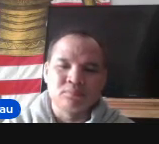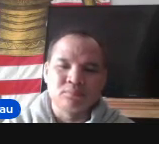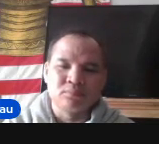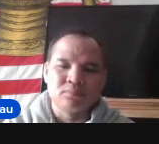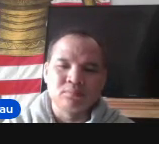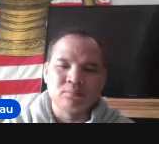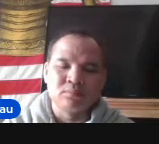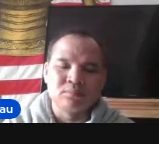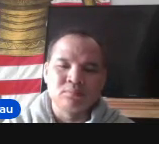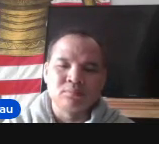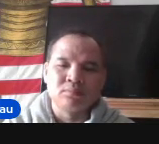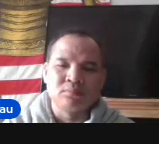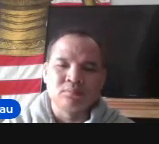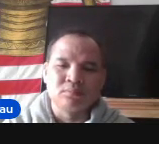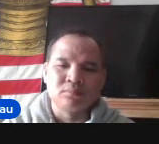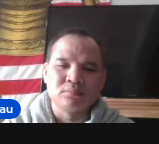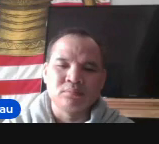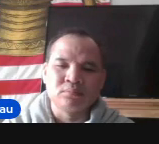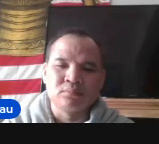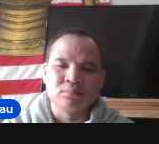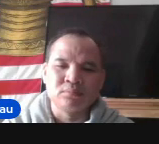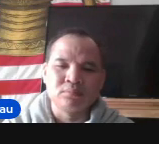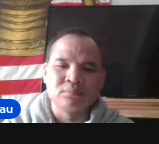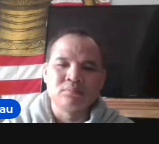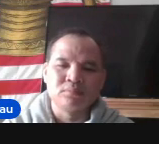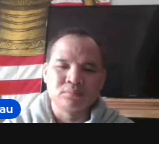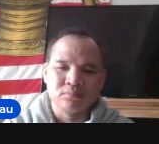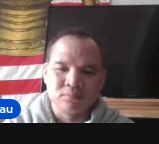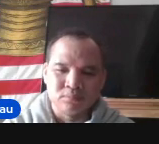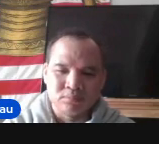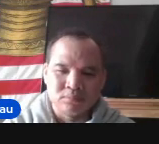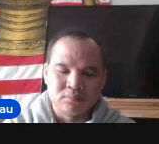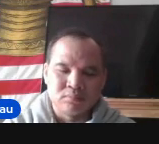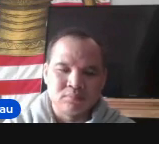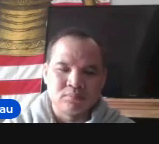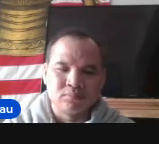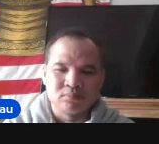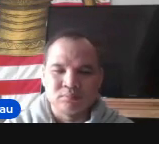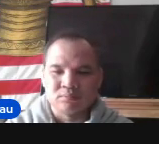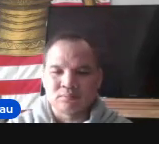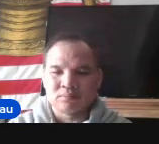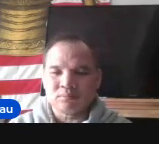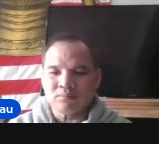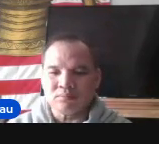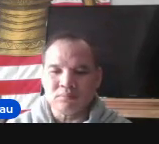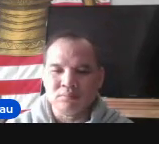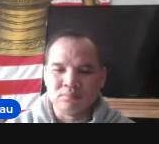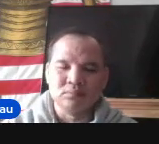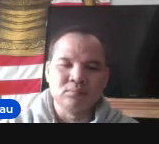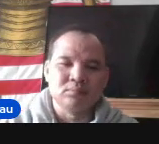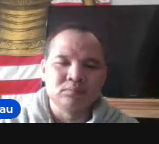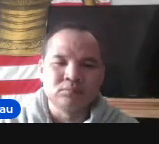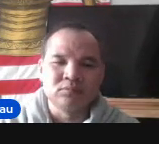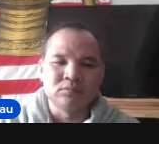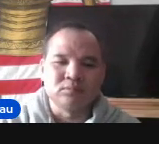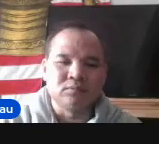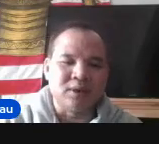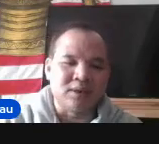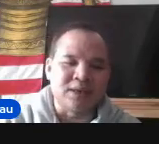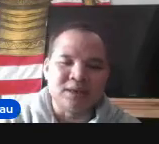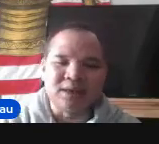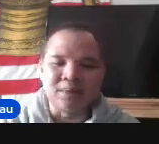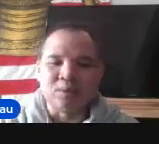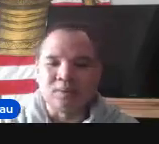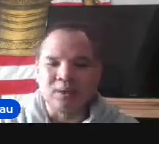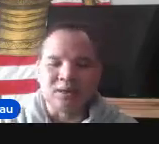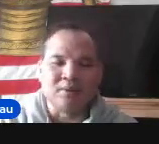กับเพื่อนนายหานะครับไม่ได้ให้รถวิ่งให้เครื่องบินมันลง Do you own your home in Minnesota but still rent your electricity? If